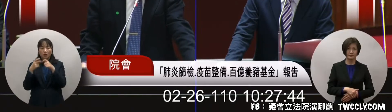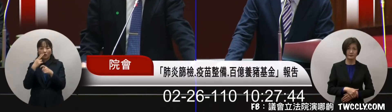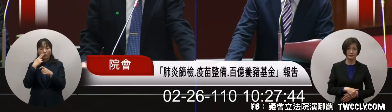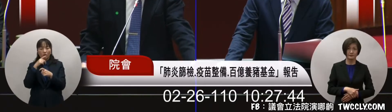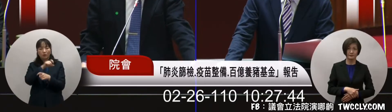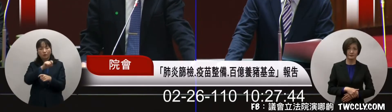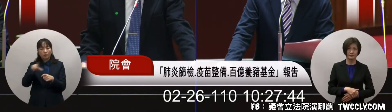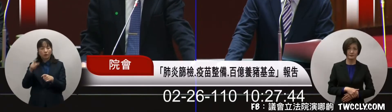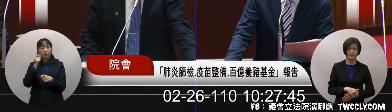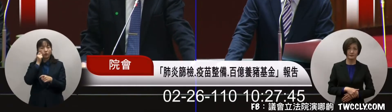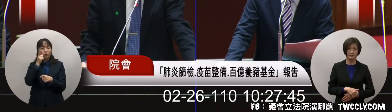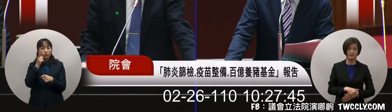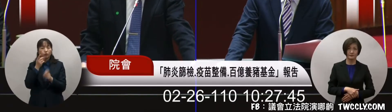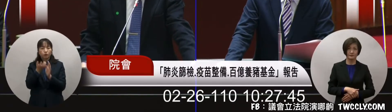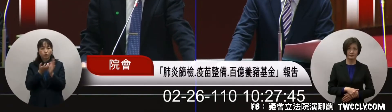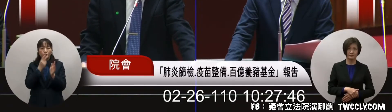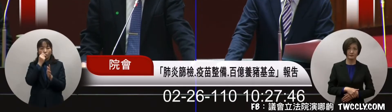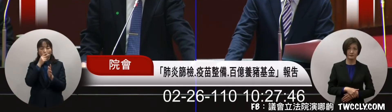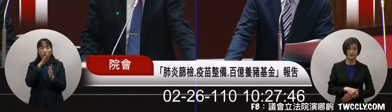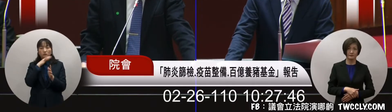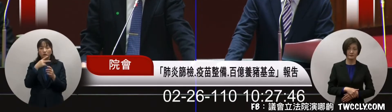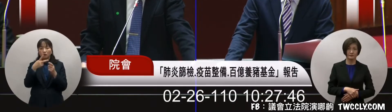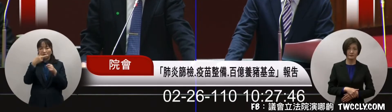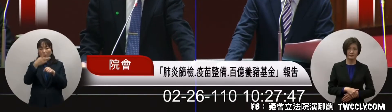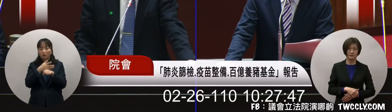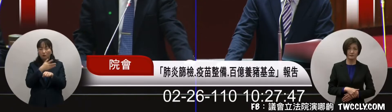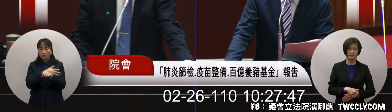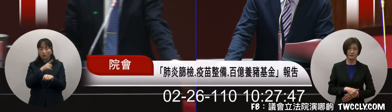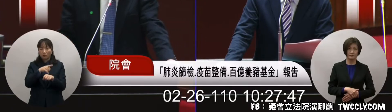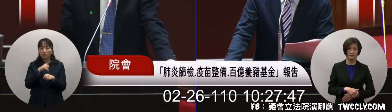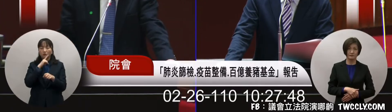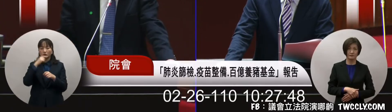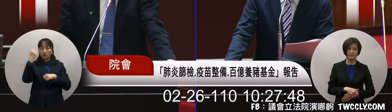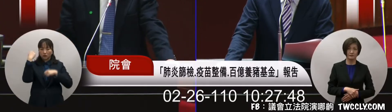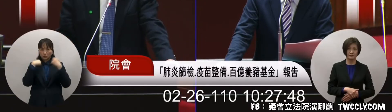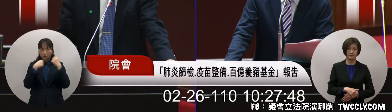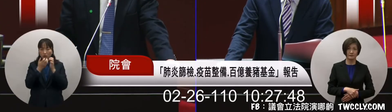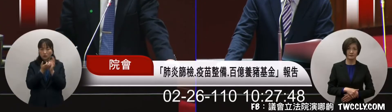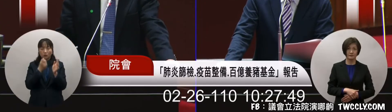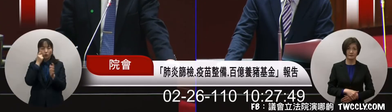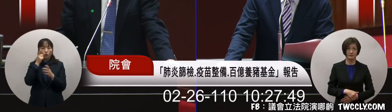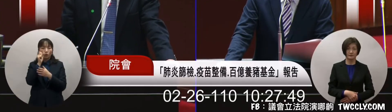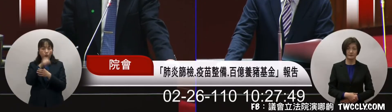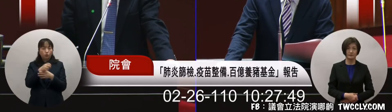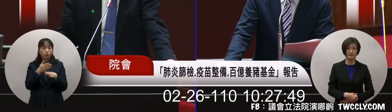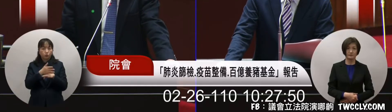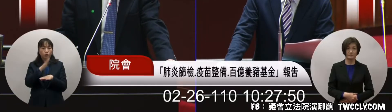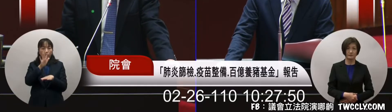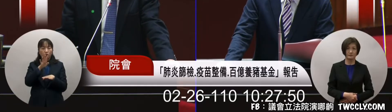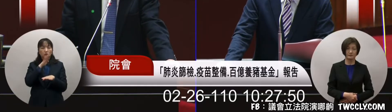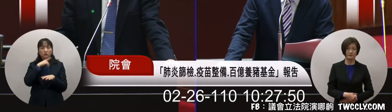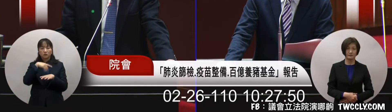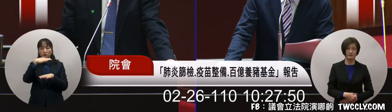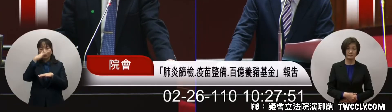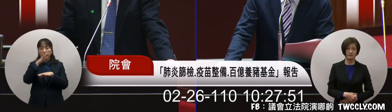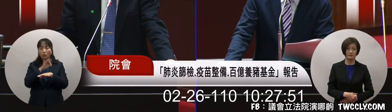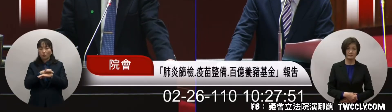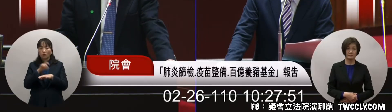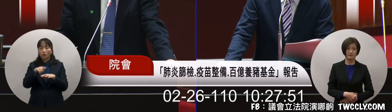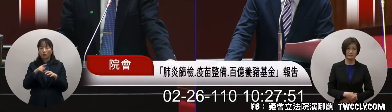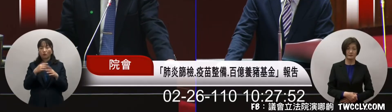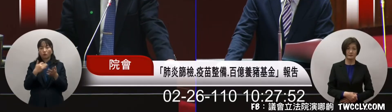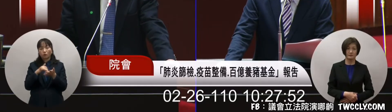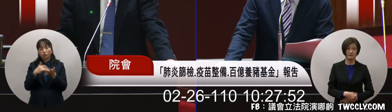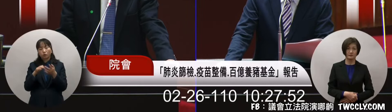快1个月，因为他在2期里面他早了1个月被核准。那以现在高端的进行，当然是预